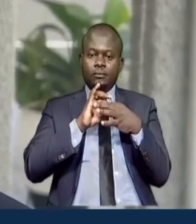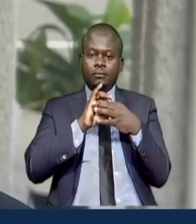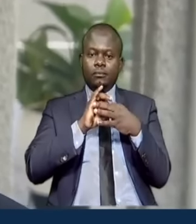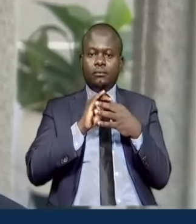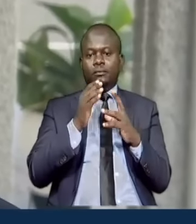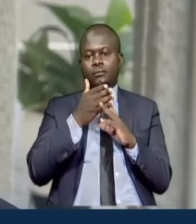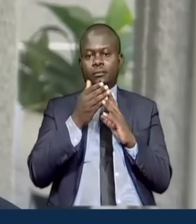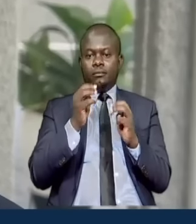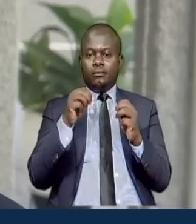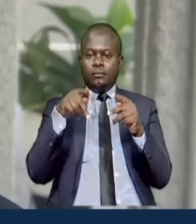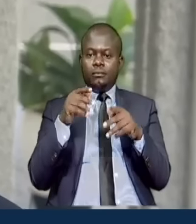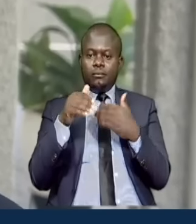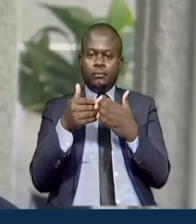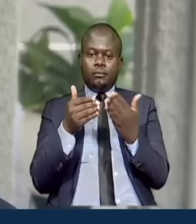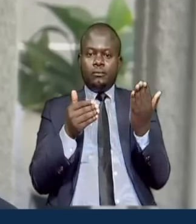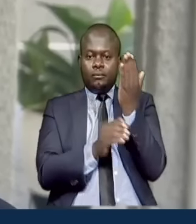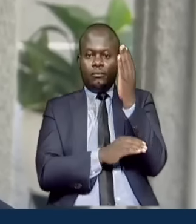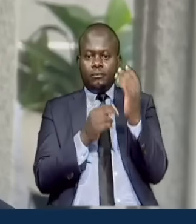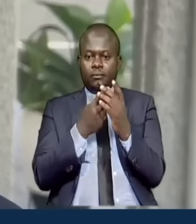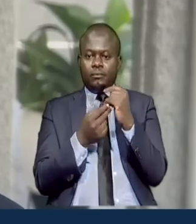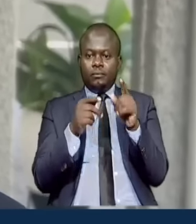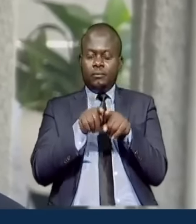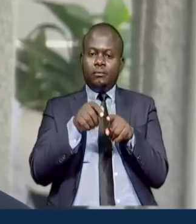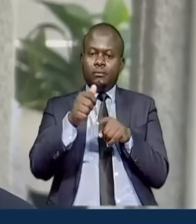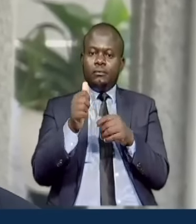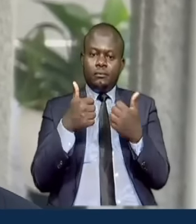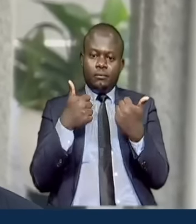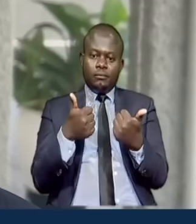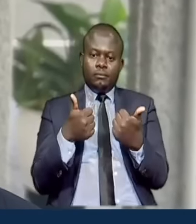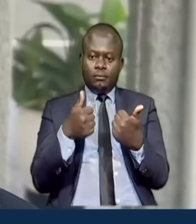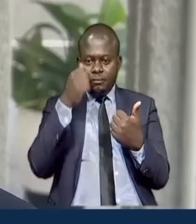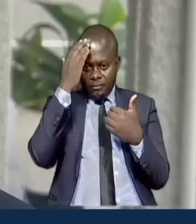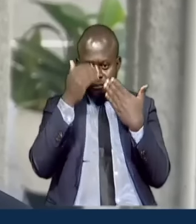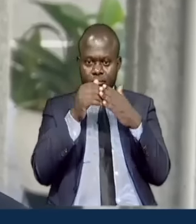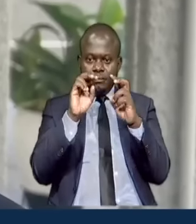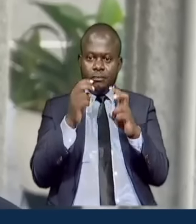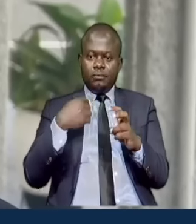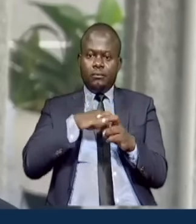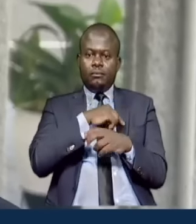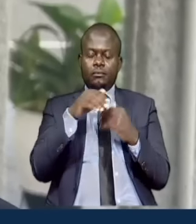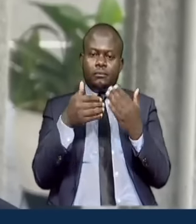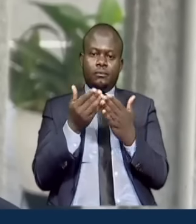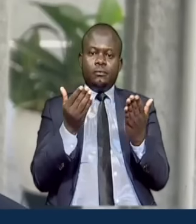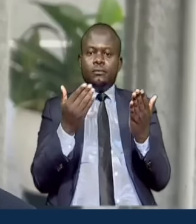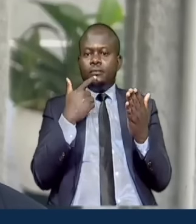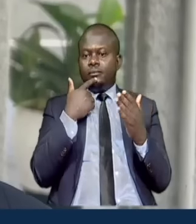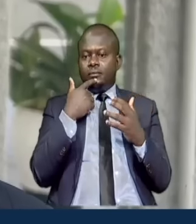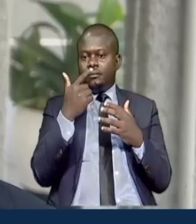zishinga amategeko z'ibihugu byombi nawo ni mwiza, kubera ko hari